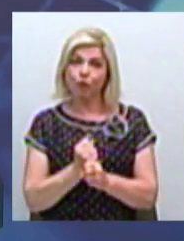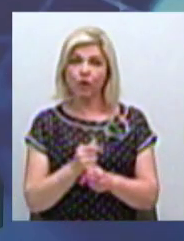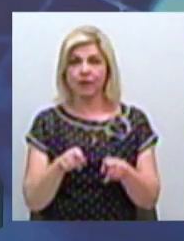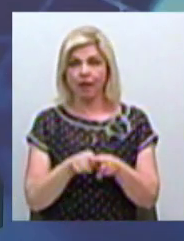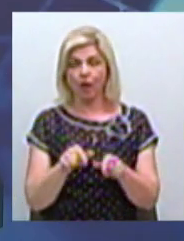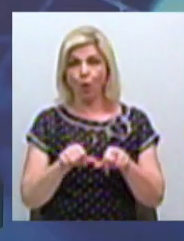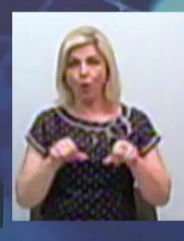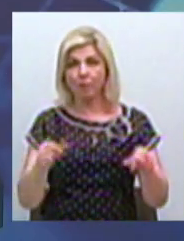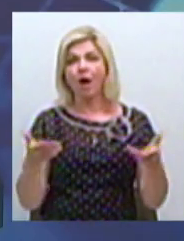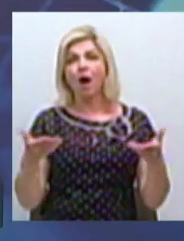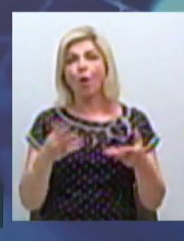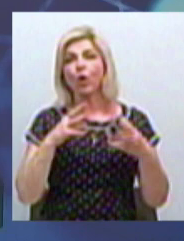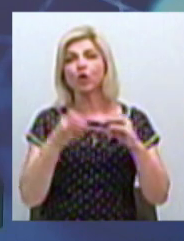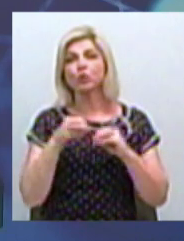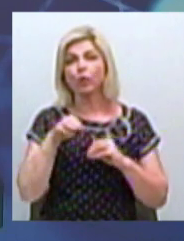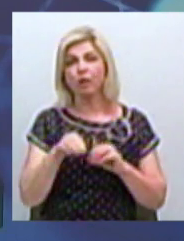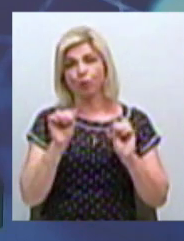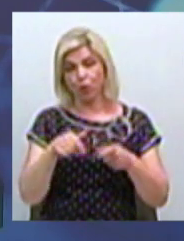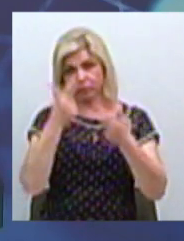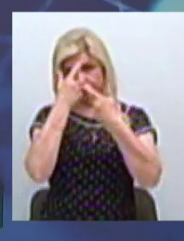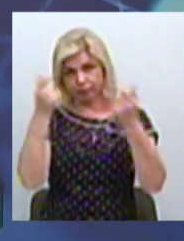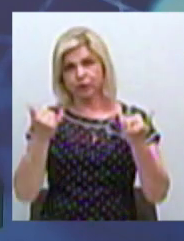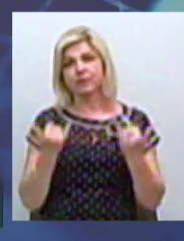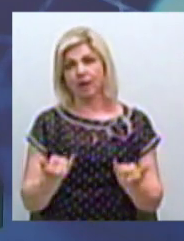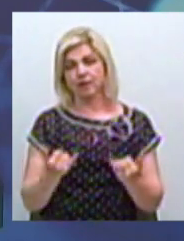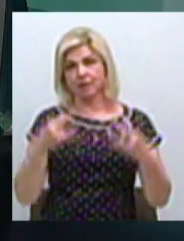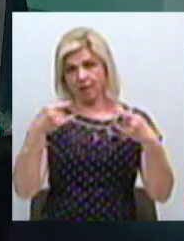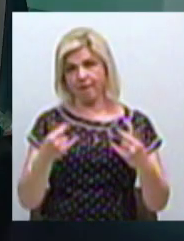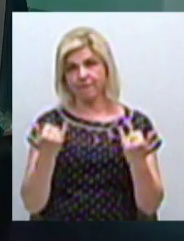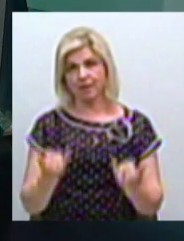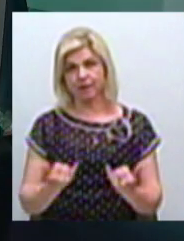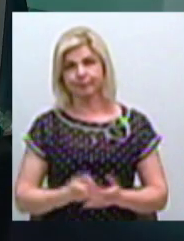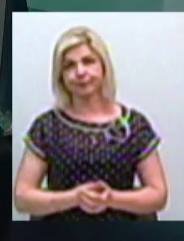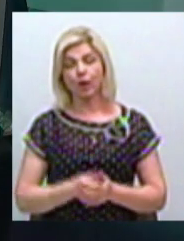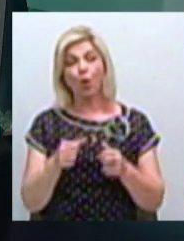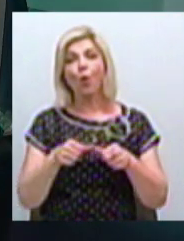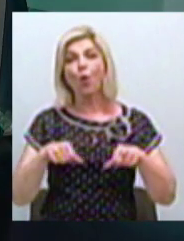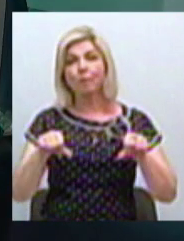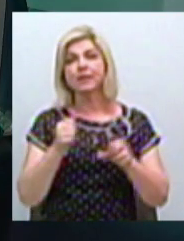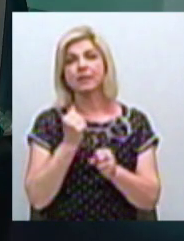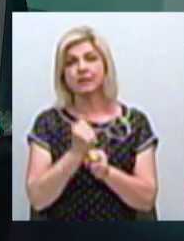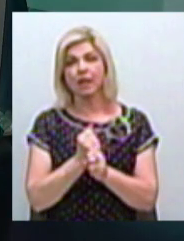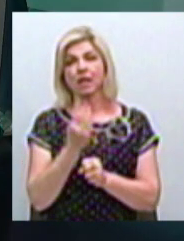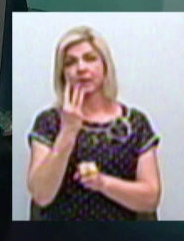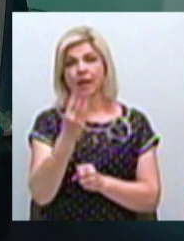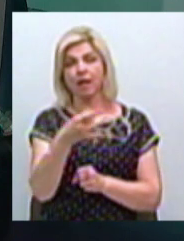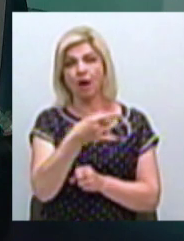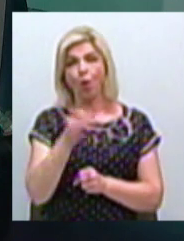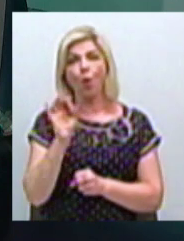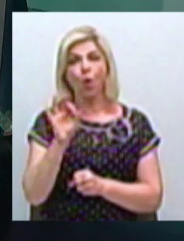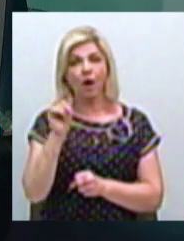які результати роботи можна озвучити вже зараз в нашому прямому ефірі? Комісії створені в 3 районах – в